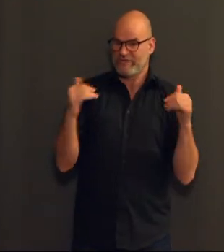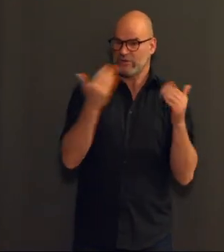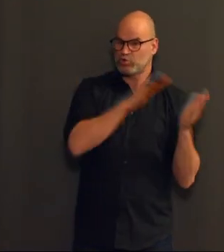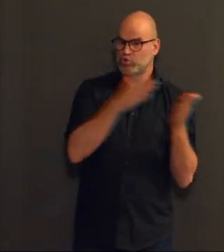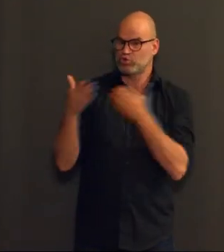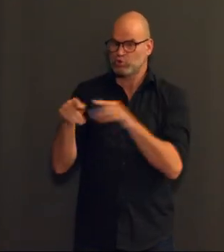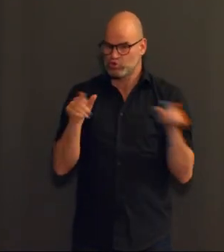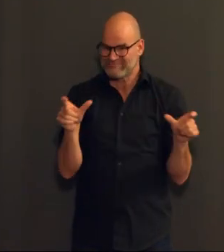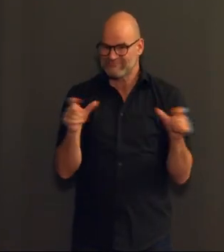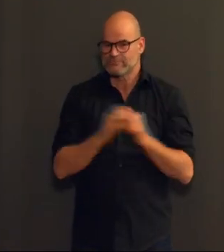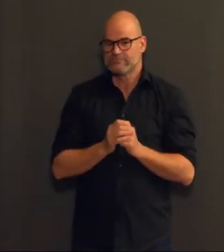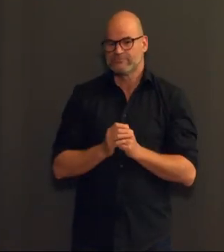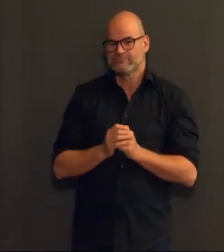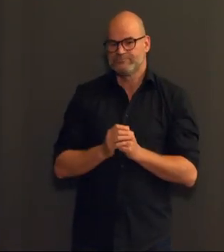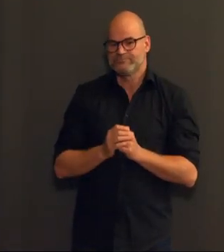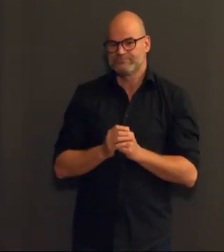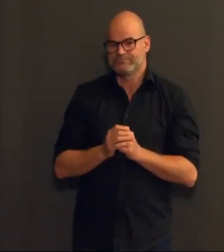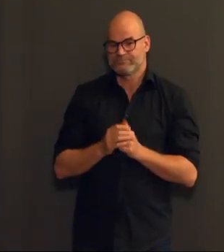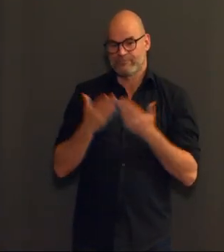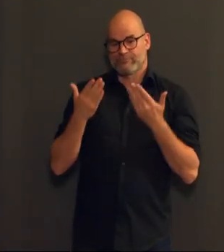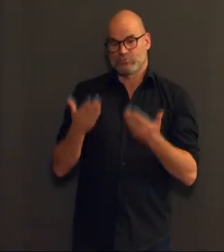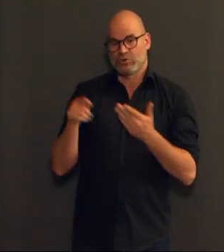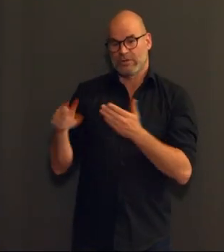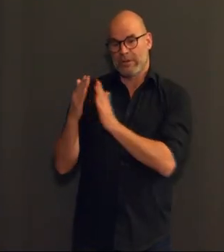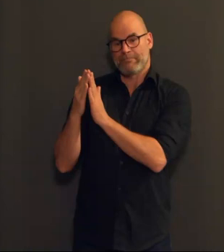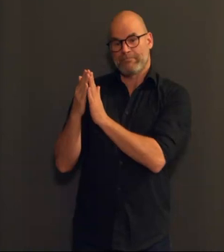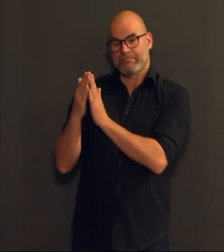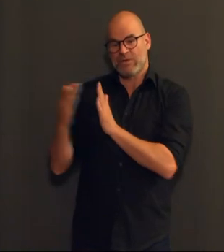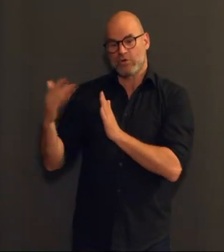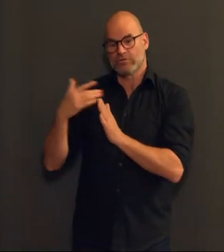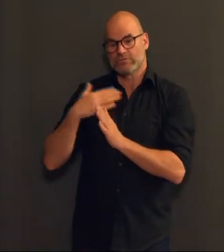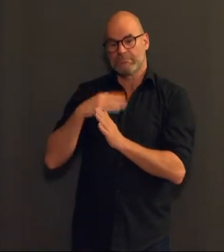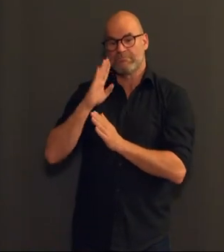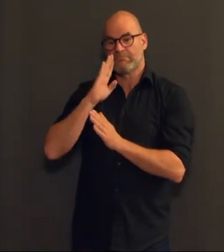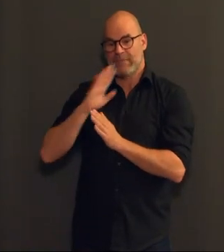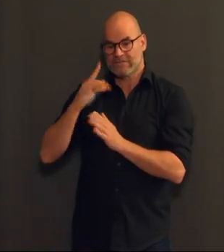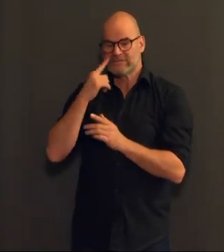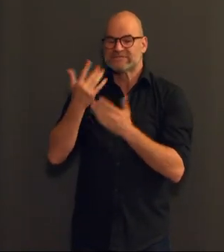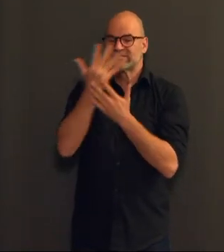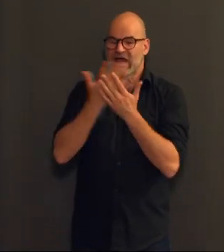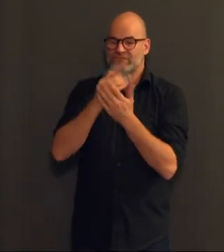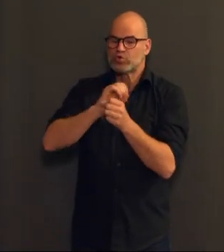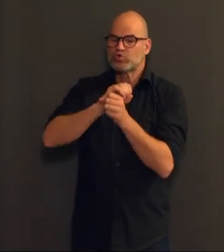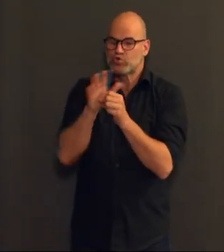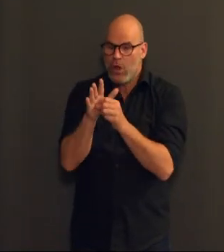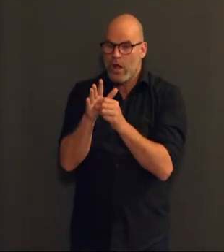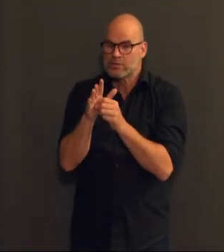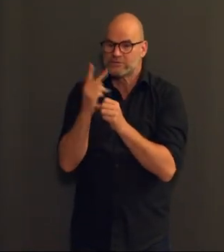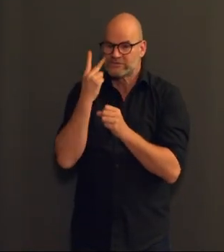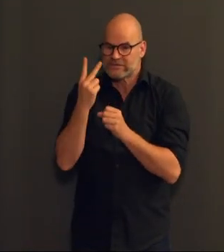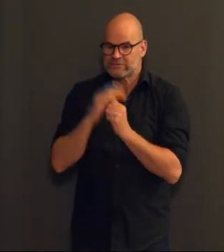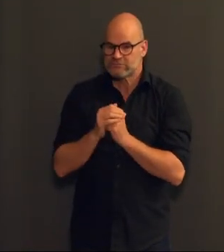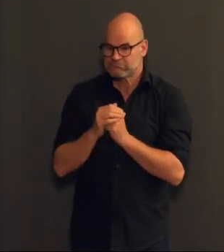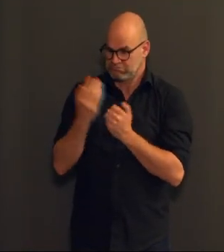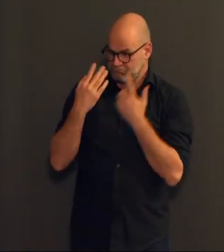golf. En in die periode had België de covid-cijfers relatief goed onder controle. Zeker als je